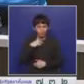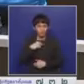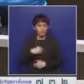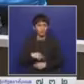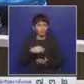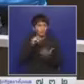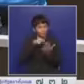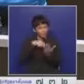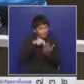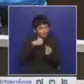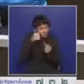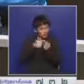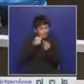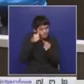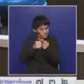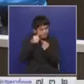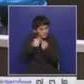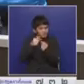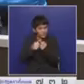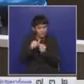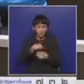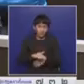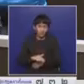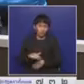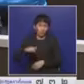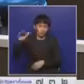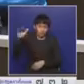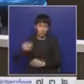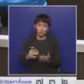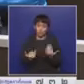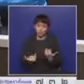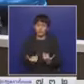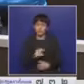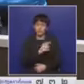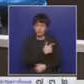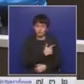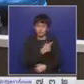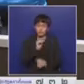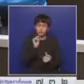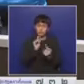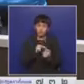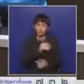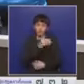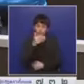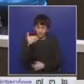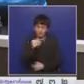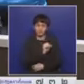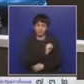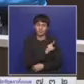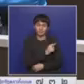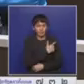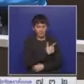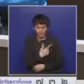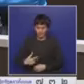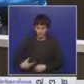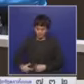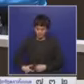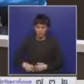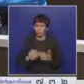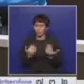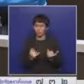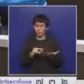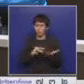เด็กๆวันนี้ชาติศาสนาพระมหากษัตริย์โดนภาวะต่าง